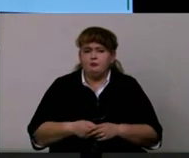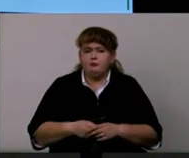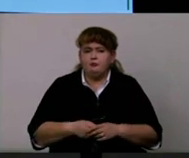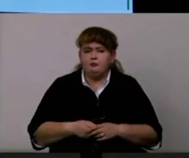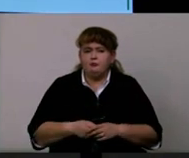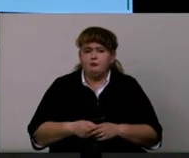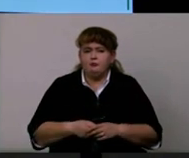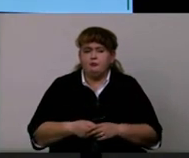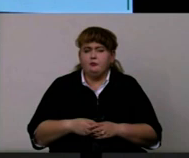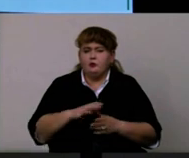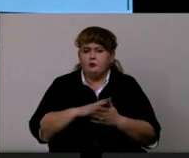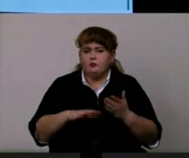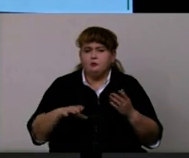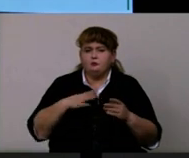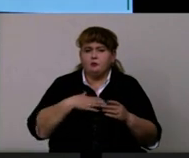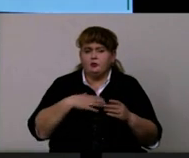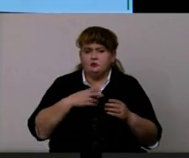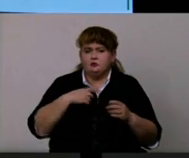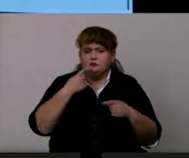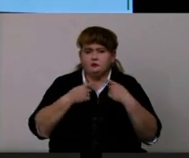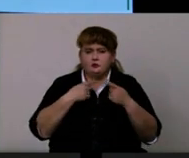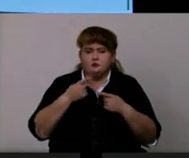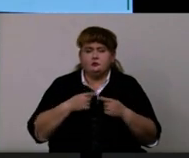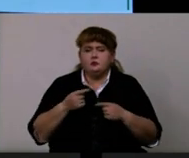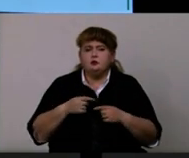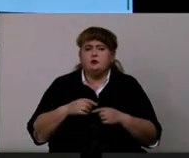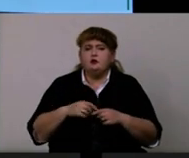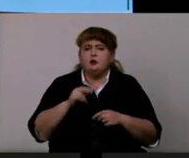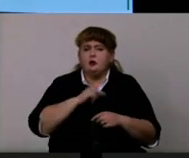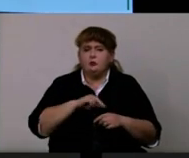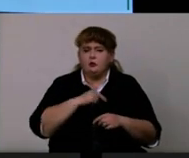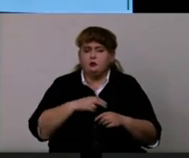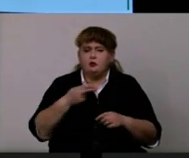Давайте продолжим наше выражение. Тогда работа равна